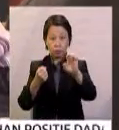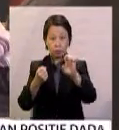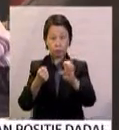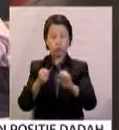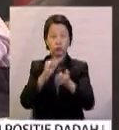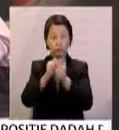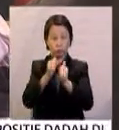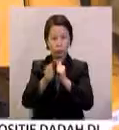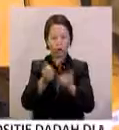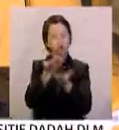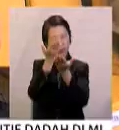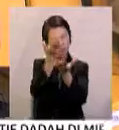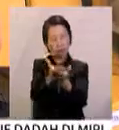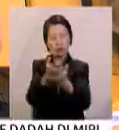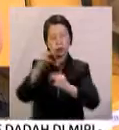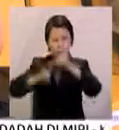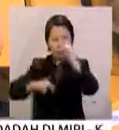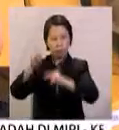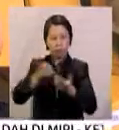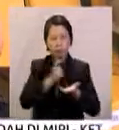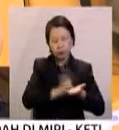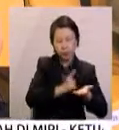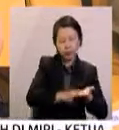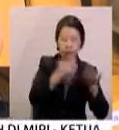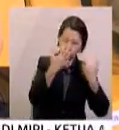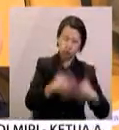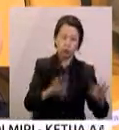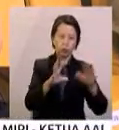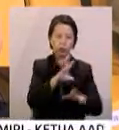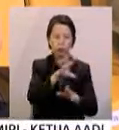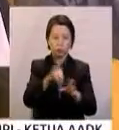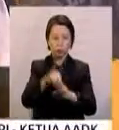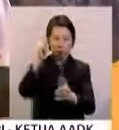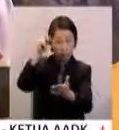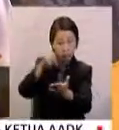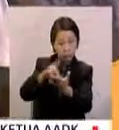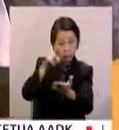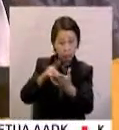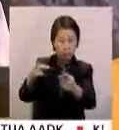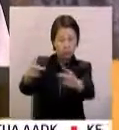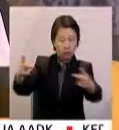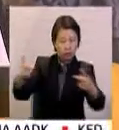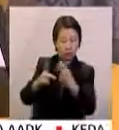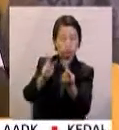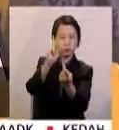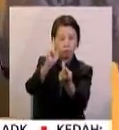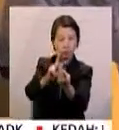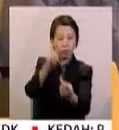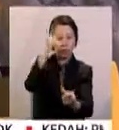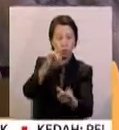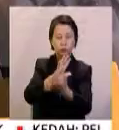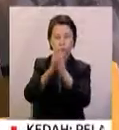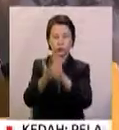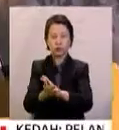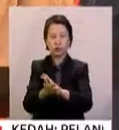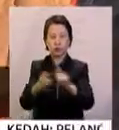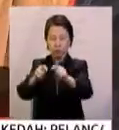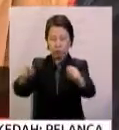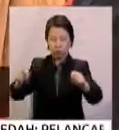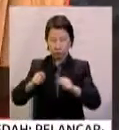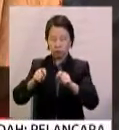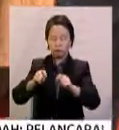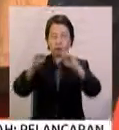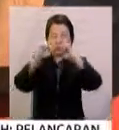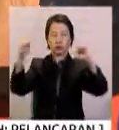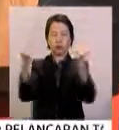dicadang dibina dan perbincangan mengenainya sudah dilakukan, termasuk mengenal pasti kawasan sesuai untuk dijadikan tapak